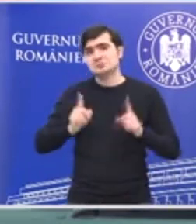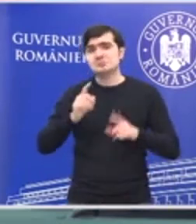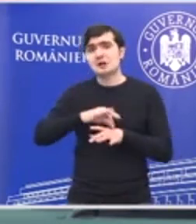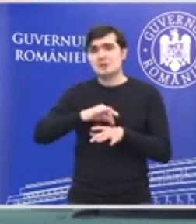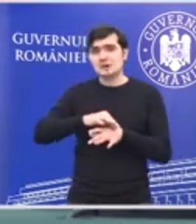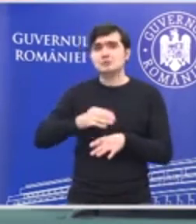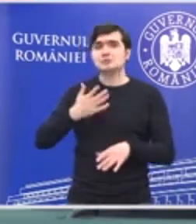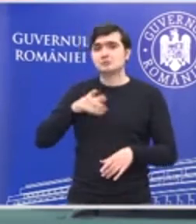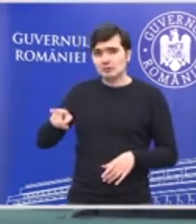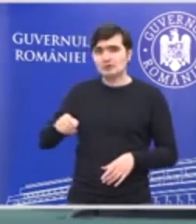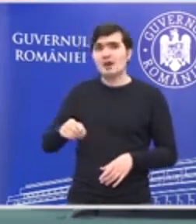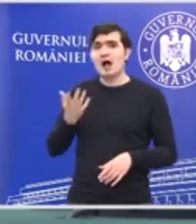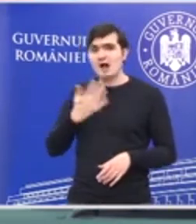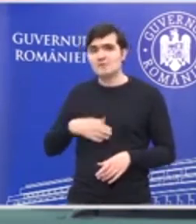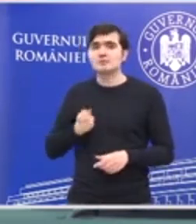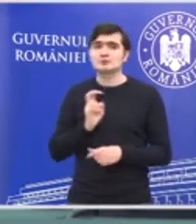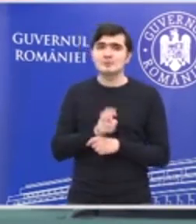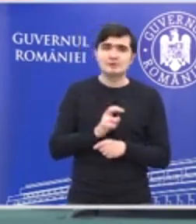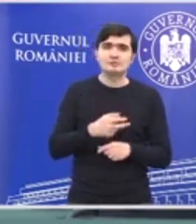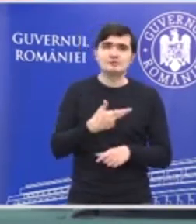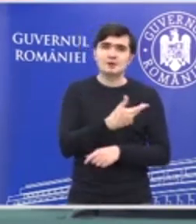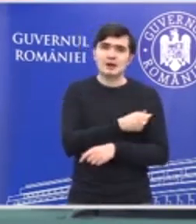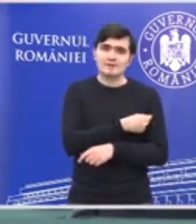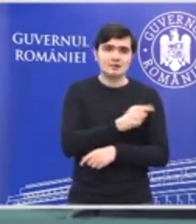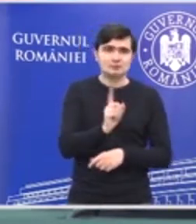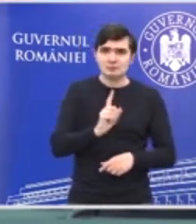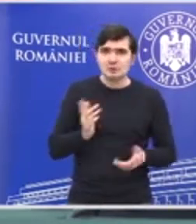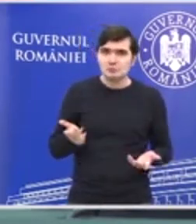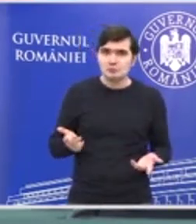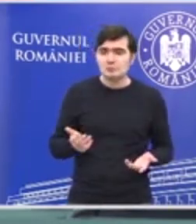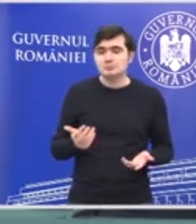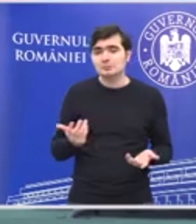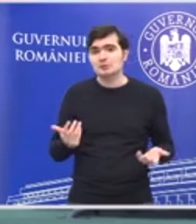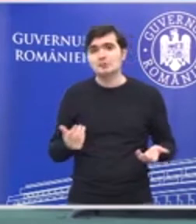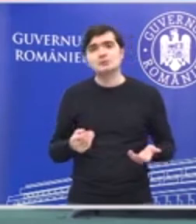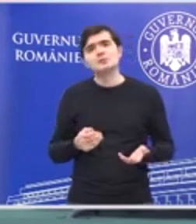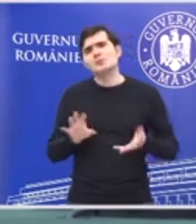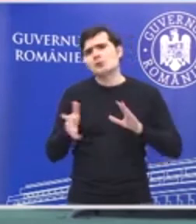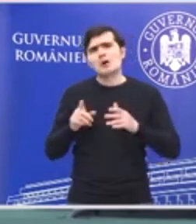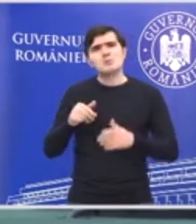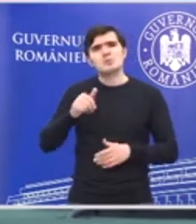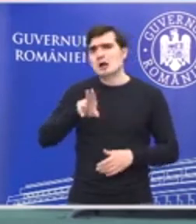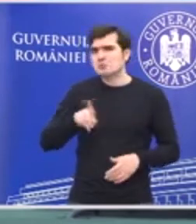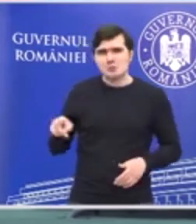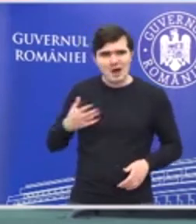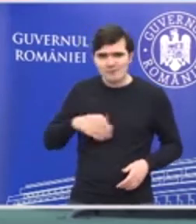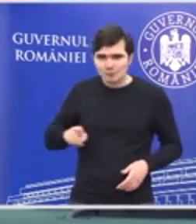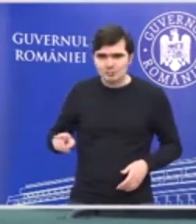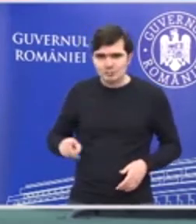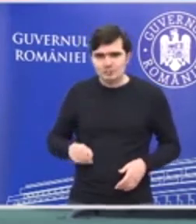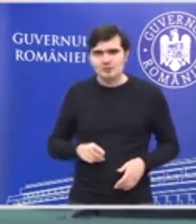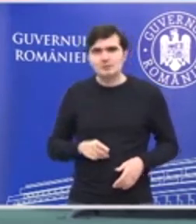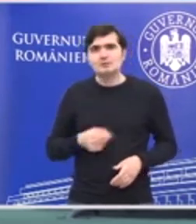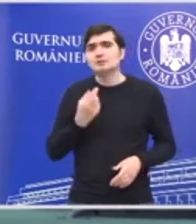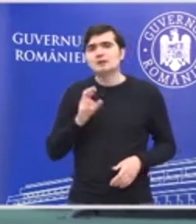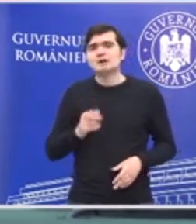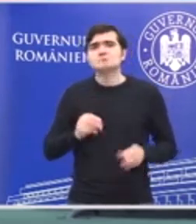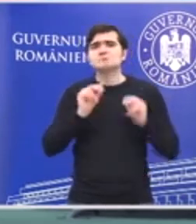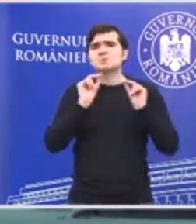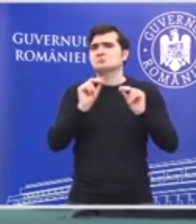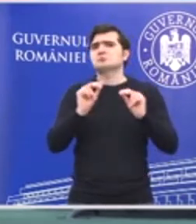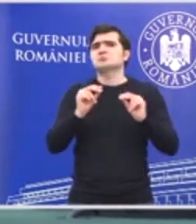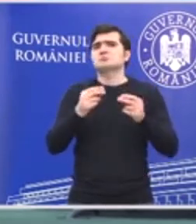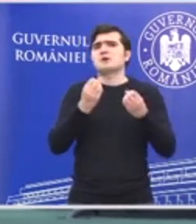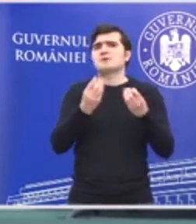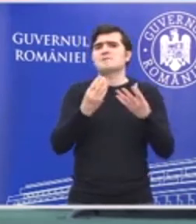optat să facă parte din demers sau nu. Probabil că nu, însă instrucțiunea este foarte